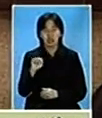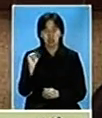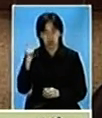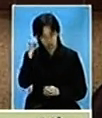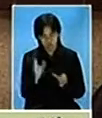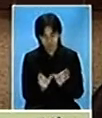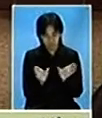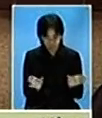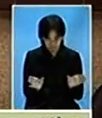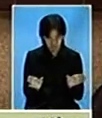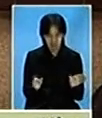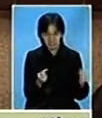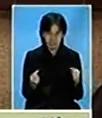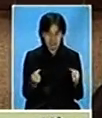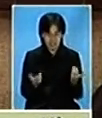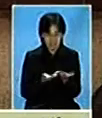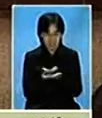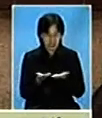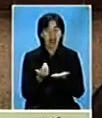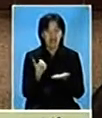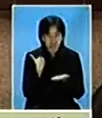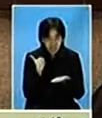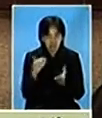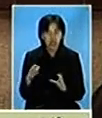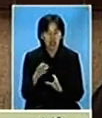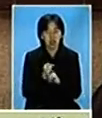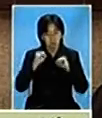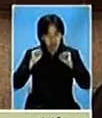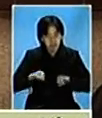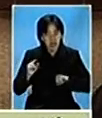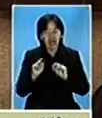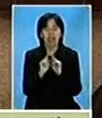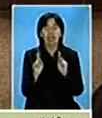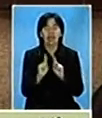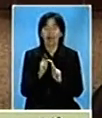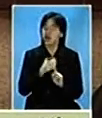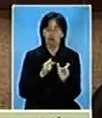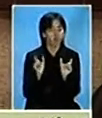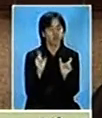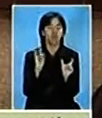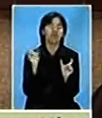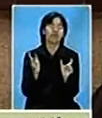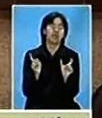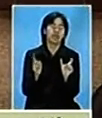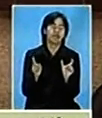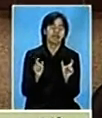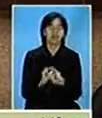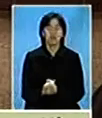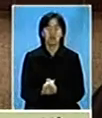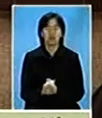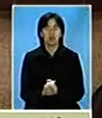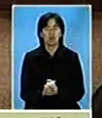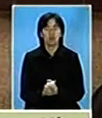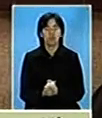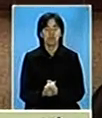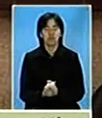ายแล้วก็มีการพิจารณากันมากแต่ผลสุดท้ายกรรมธิการมีการยืนยันแล้วก็ผ่านมาในลักษณะที่ให้อ้างกฎหมายอีกหนึ่งฉ